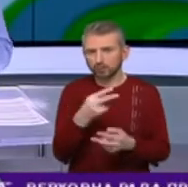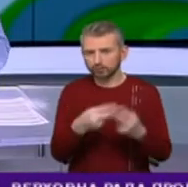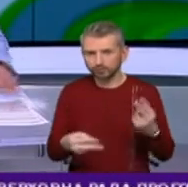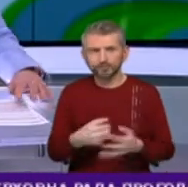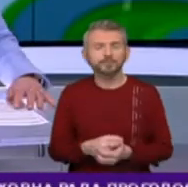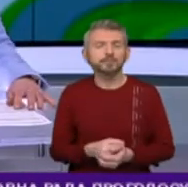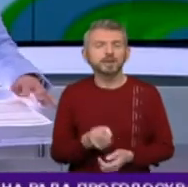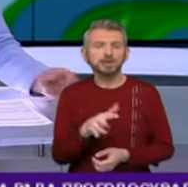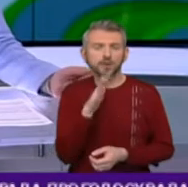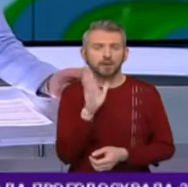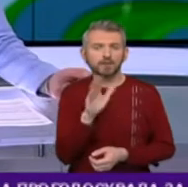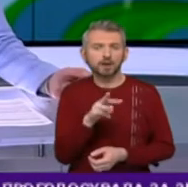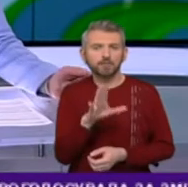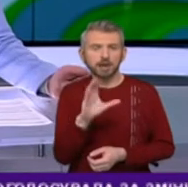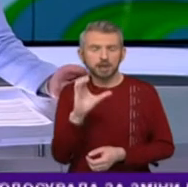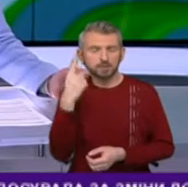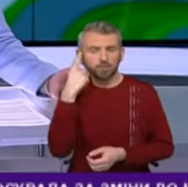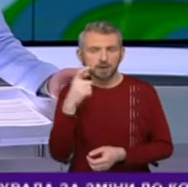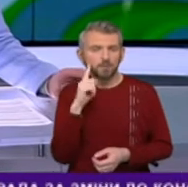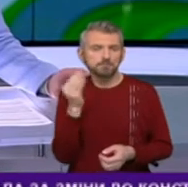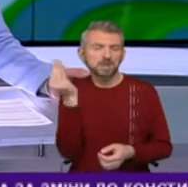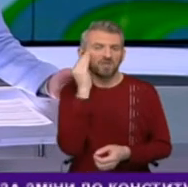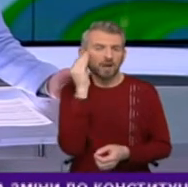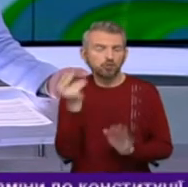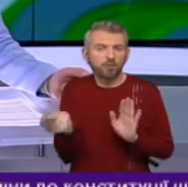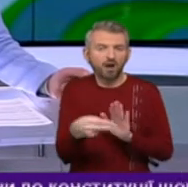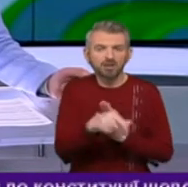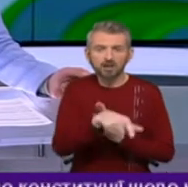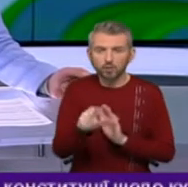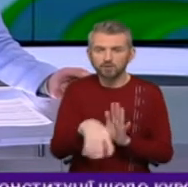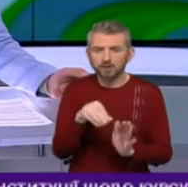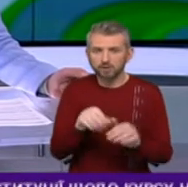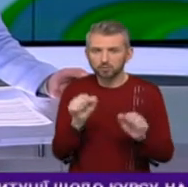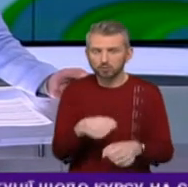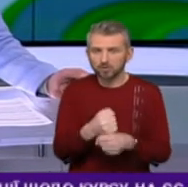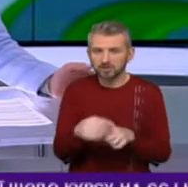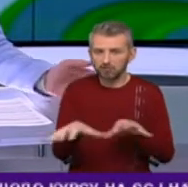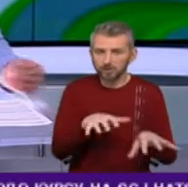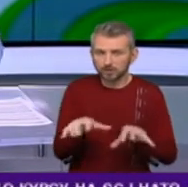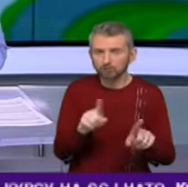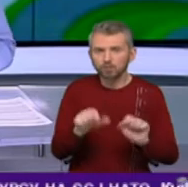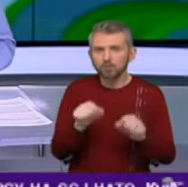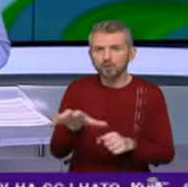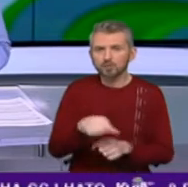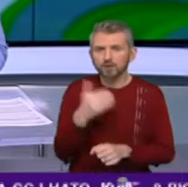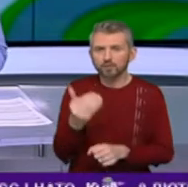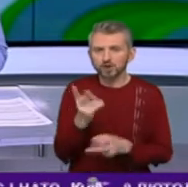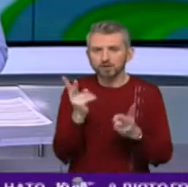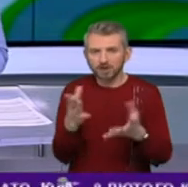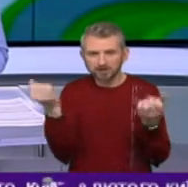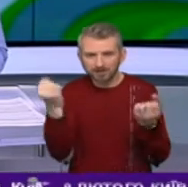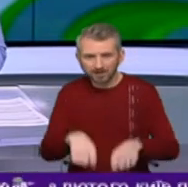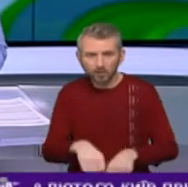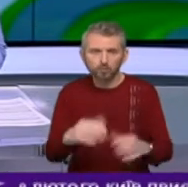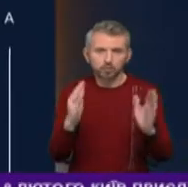Тим часом в МВС попереджають, під виглядом агітаторів на вибори можуть діяти шахраї, що можуть забрати вашу квартиру, будинок